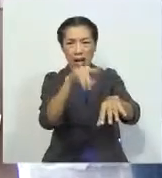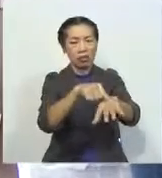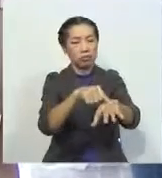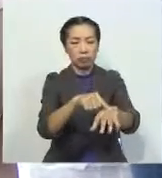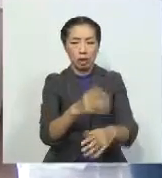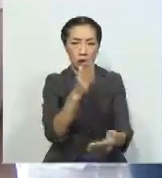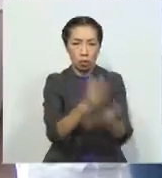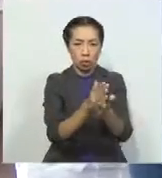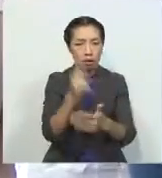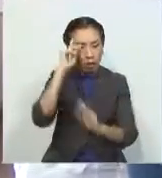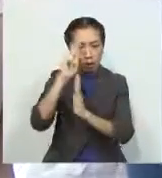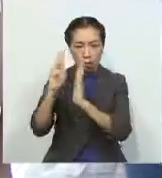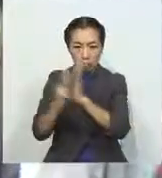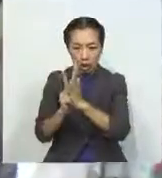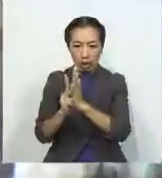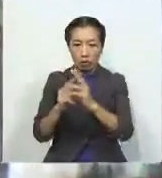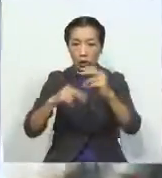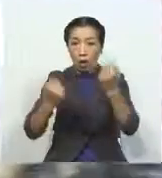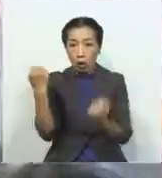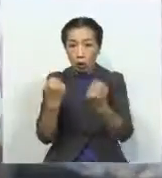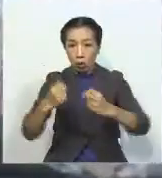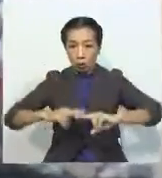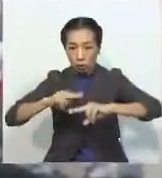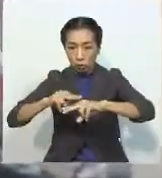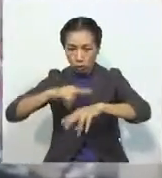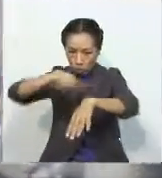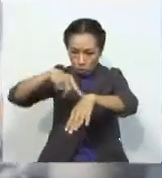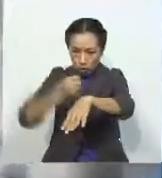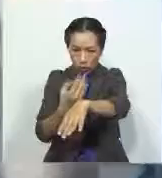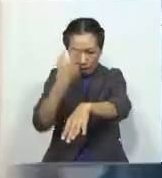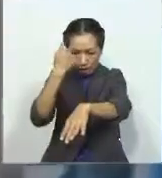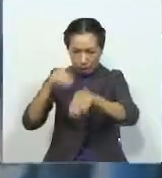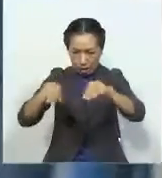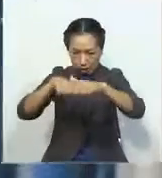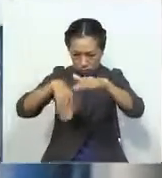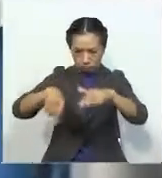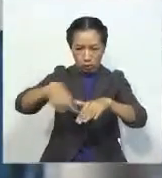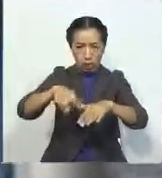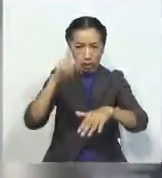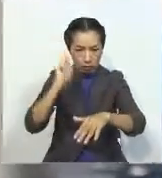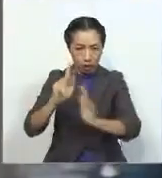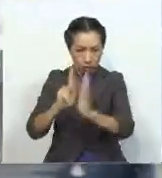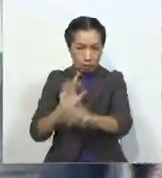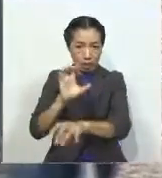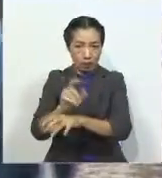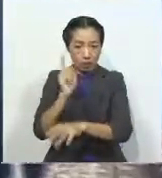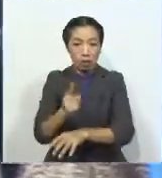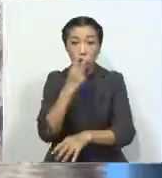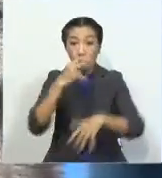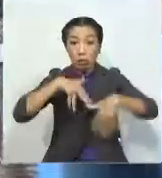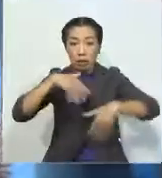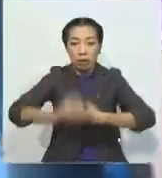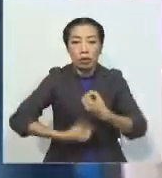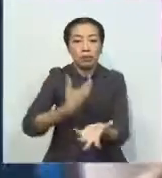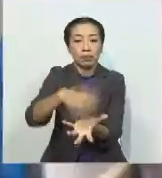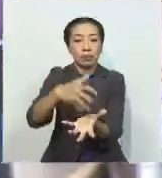บังคับใช้กฎหมายตรวจสภาพรถยนต์ส่วนบุคคลไม่ให้มีค่าควันดำเกินมาตรฐานอันนี้เป็นเสียงสะท้อนจากประชาชนนะครับลองฟัง